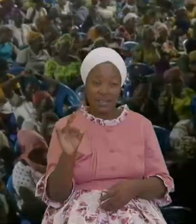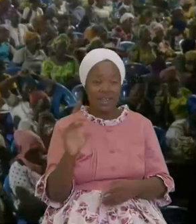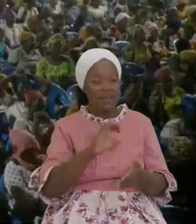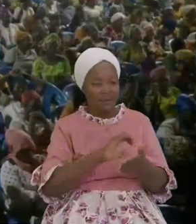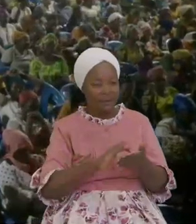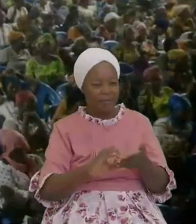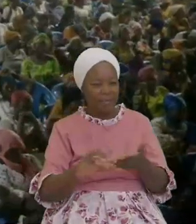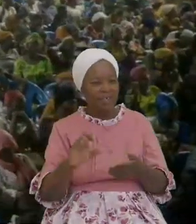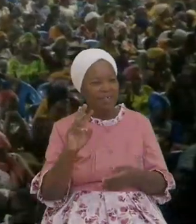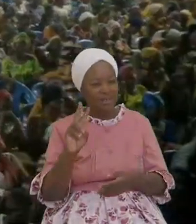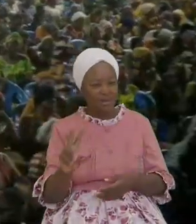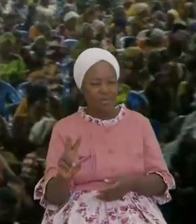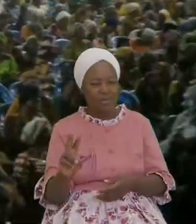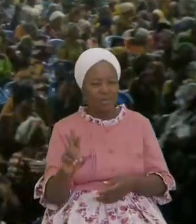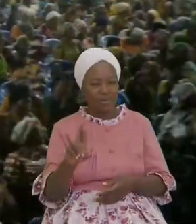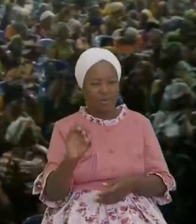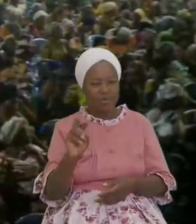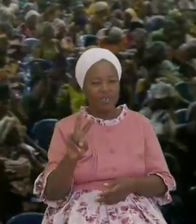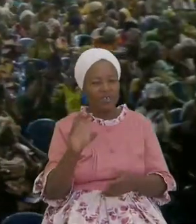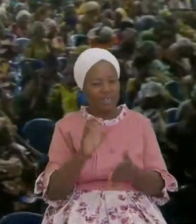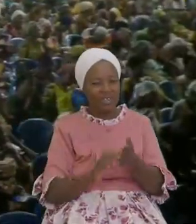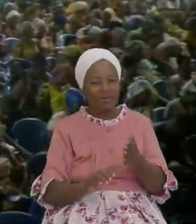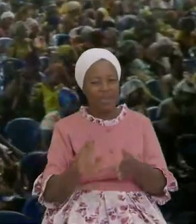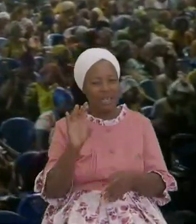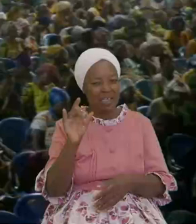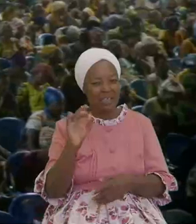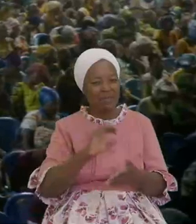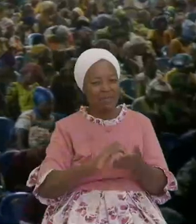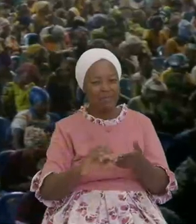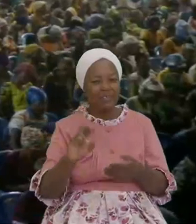Apocalypse 18, verset 2.